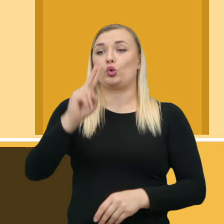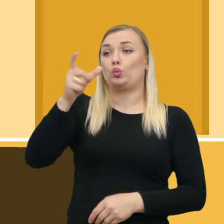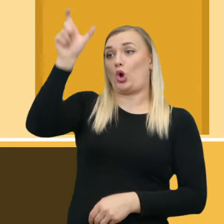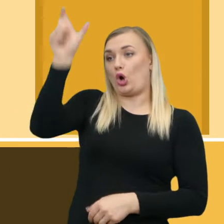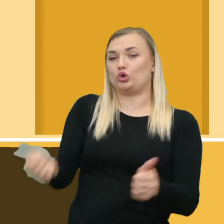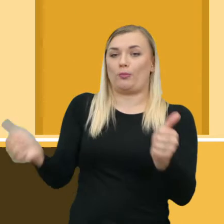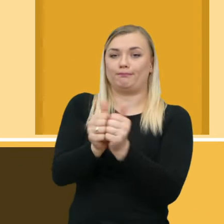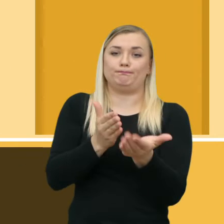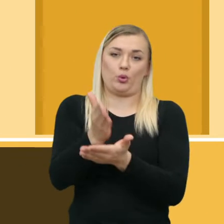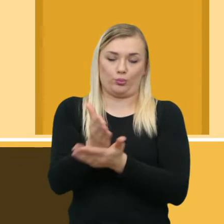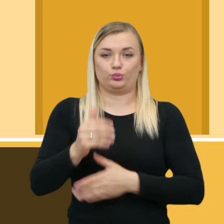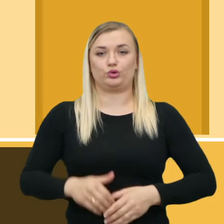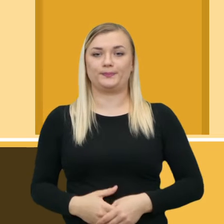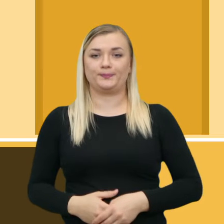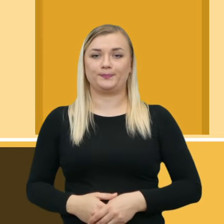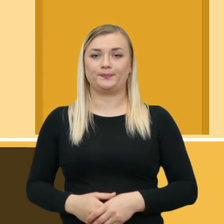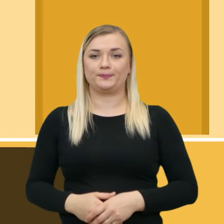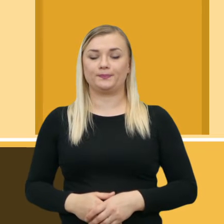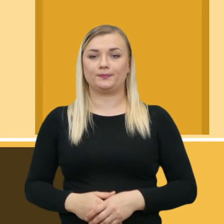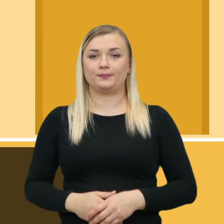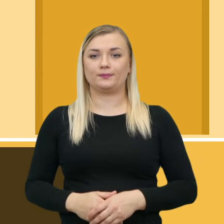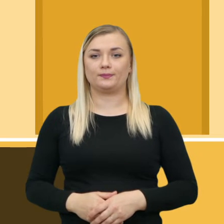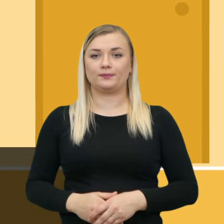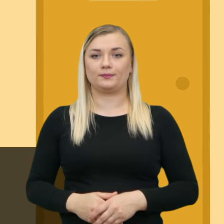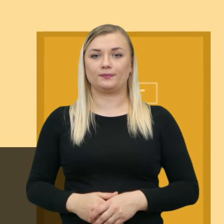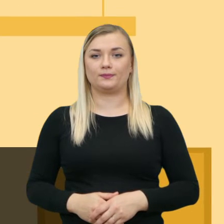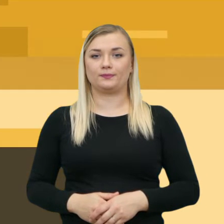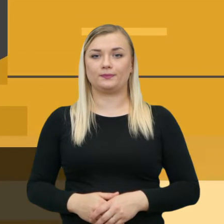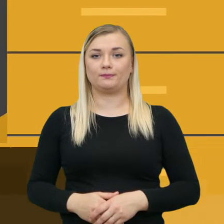dostęp alternatywny, na przykład wsparcie drugiej osoby.